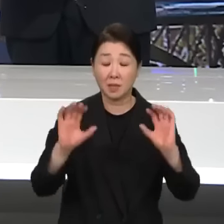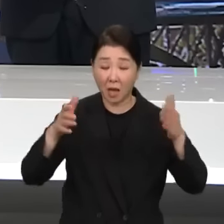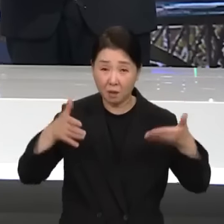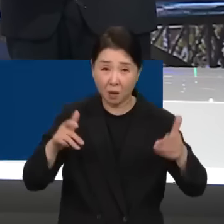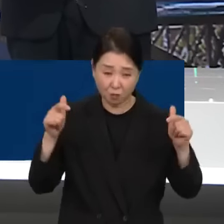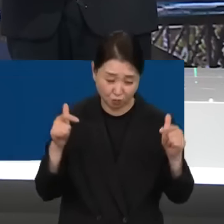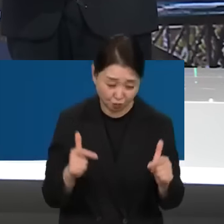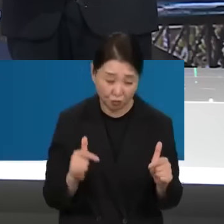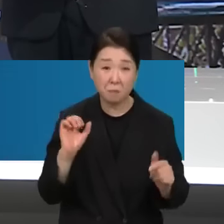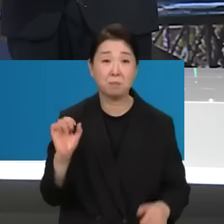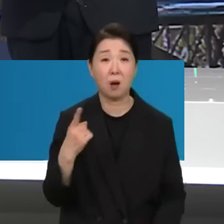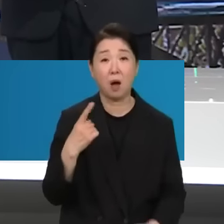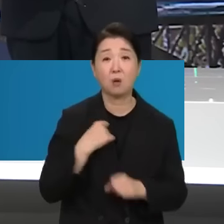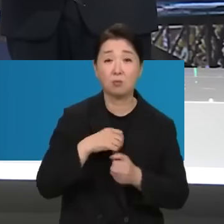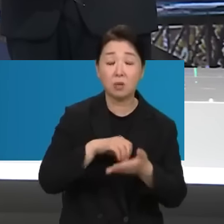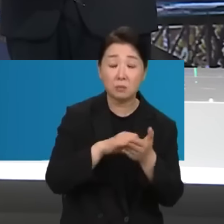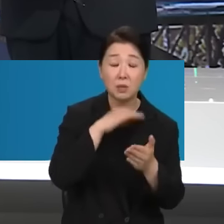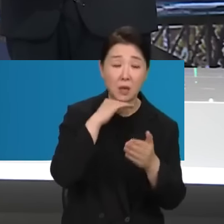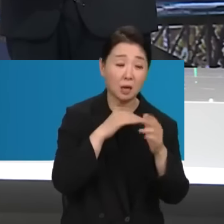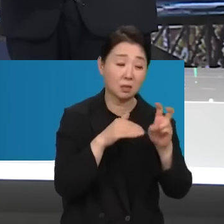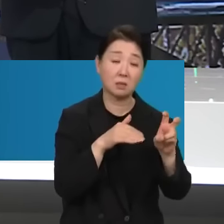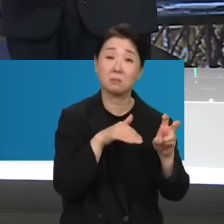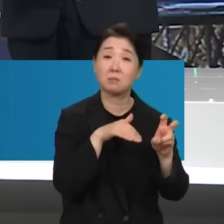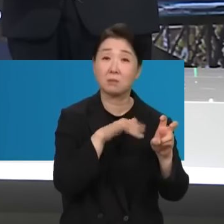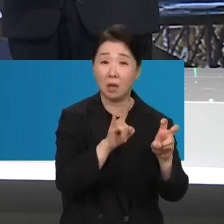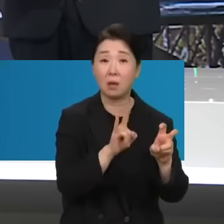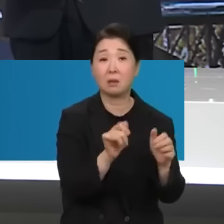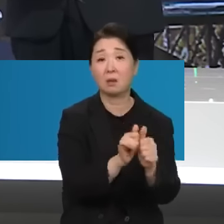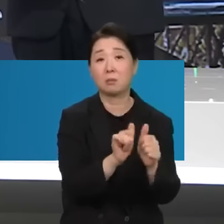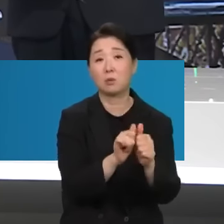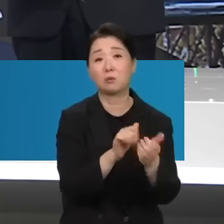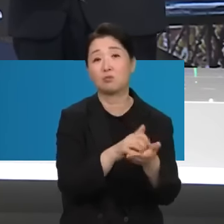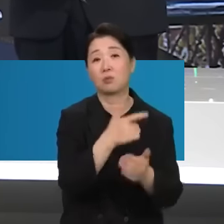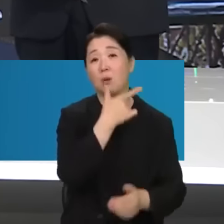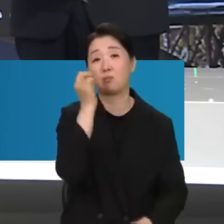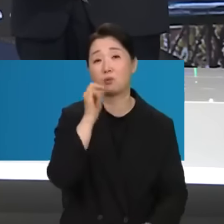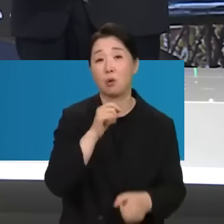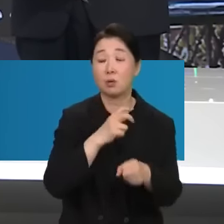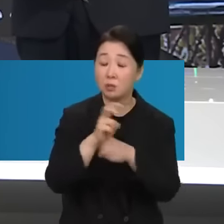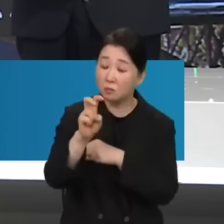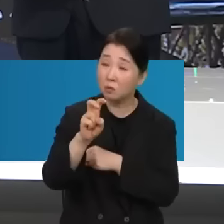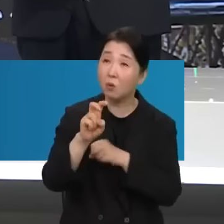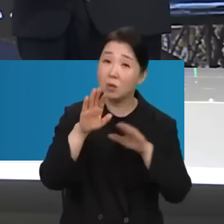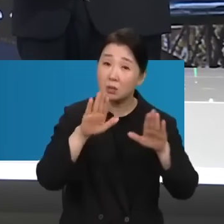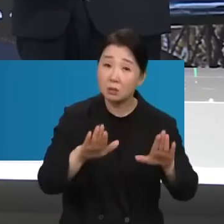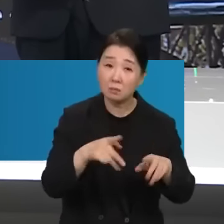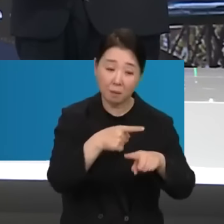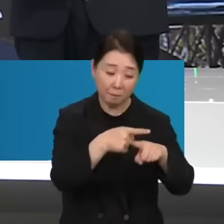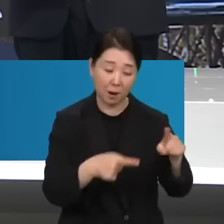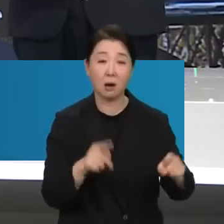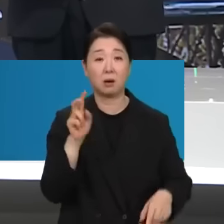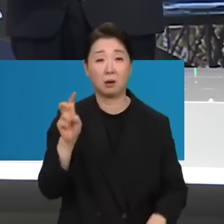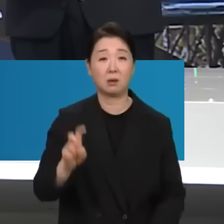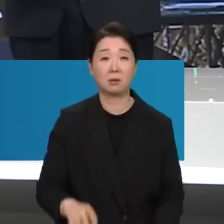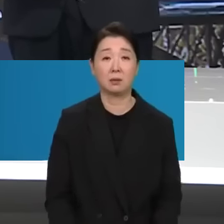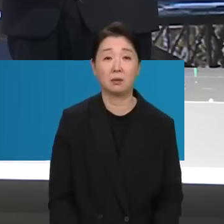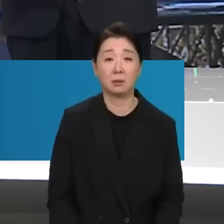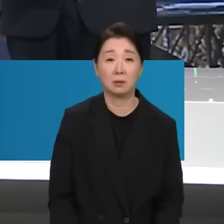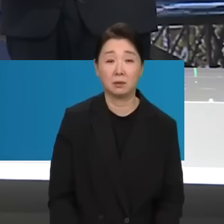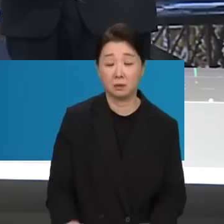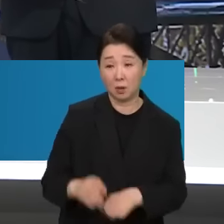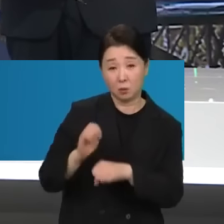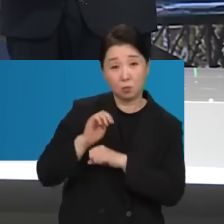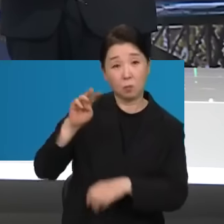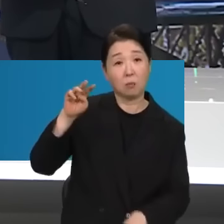저출생의 여파로 군에 입대할 20살 남성 숫자가 지금도 부족한데 20년 뒤엔 지금의 절반 수준이 될 거라고 합니다.